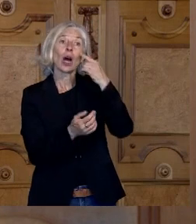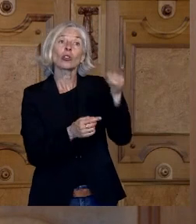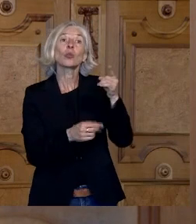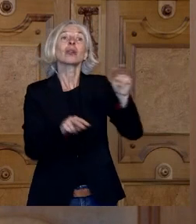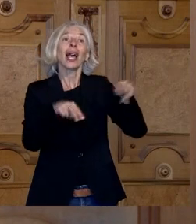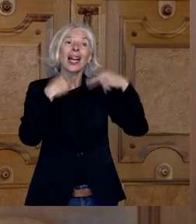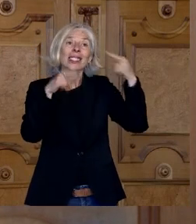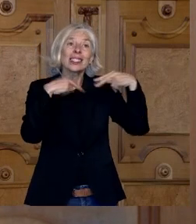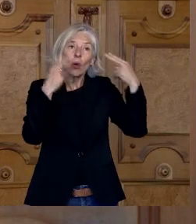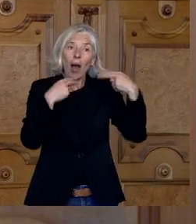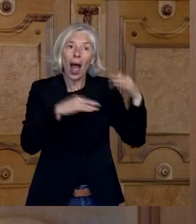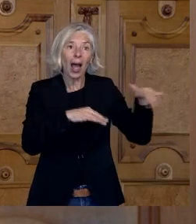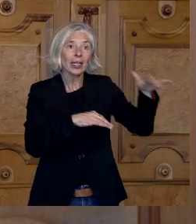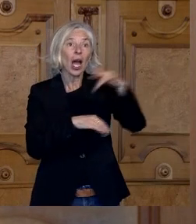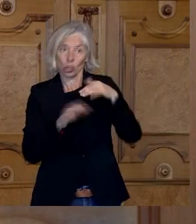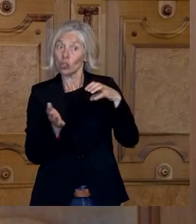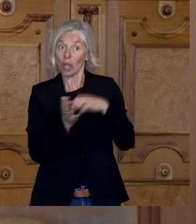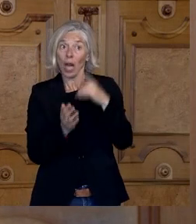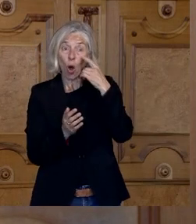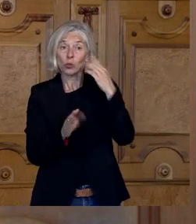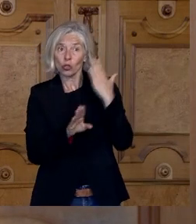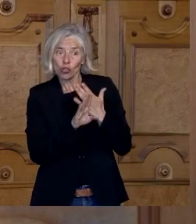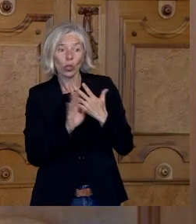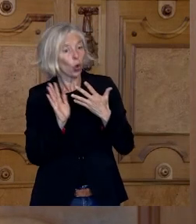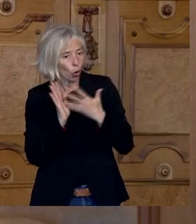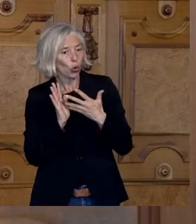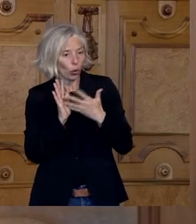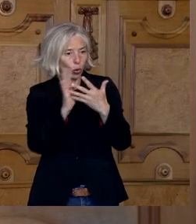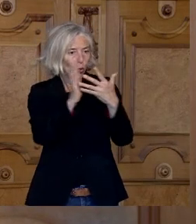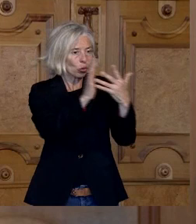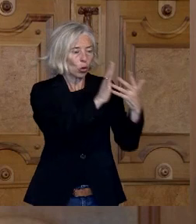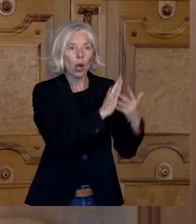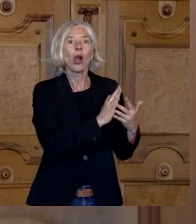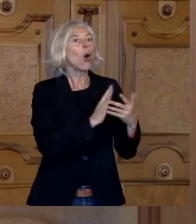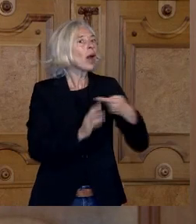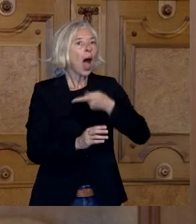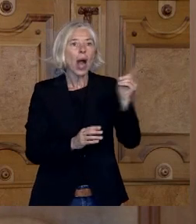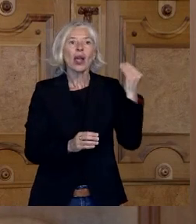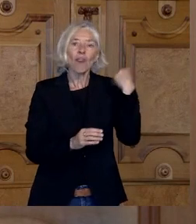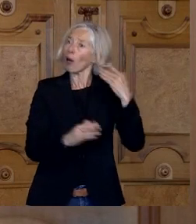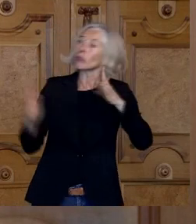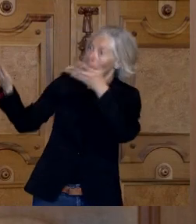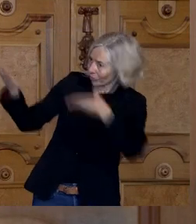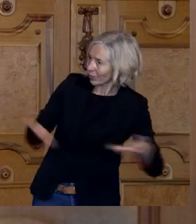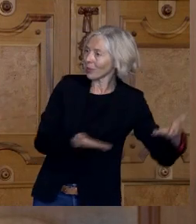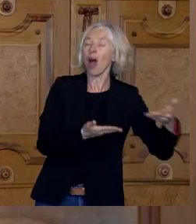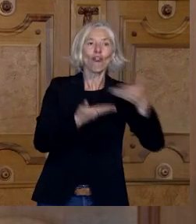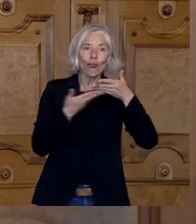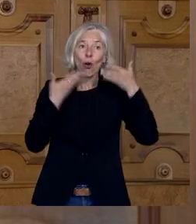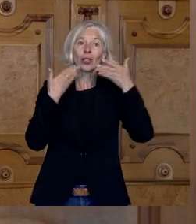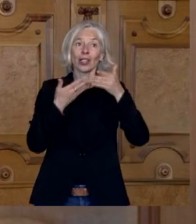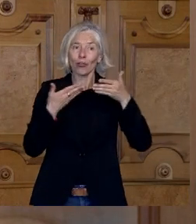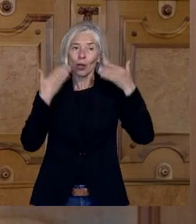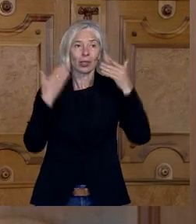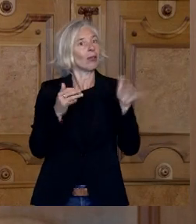müssen. Diese sind ganz überwiegend immer auch freundlich aufgenommen worden. Für alle Leute ist es im Moment eine angestrengte Zeit, auch mit angespannten Nerven, das